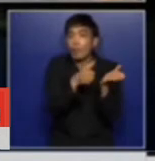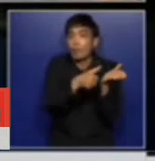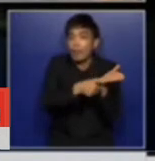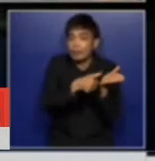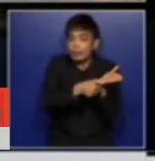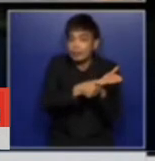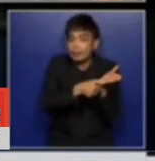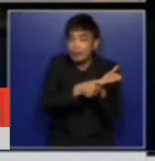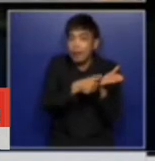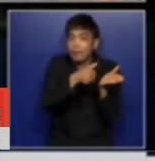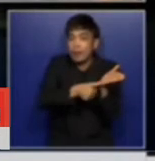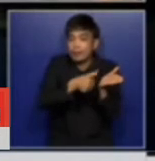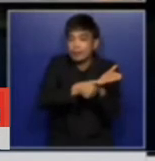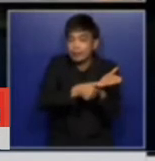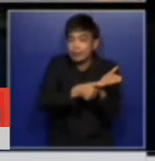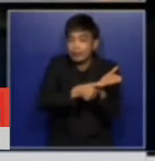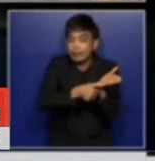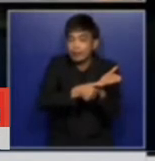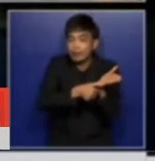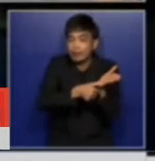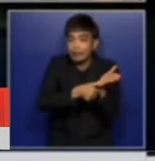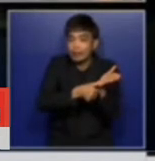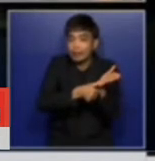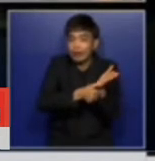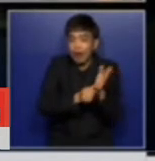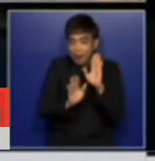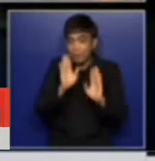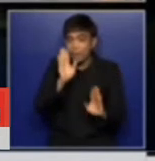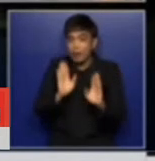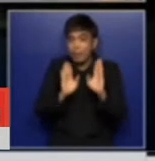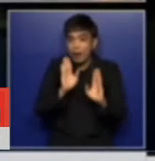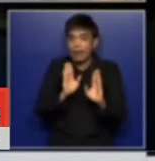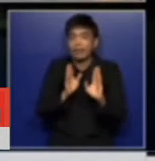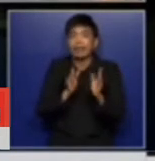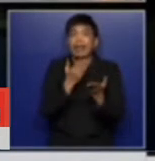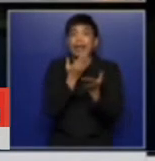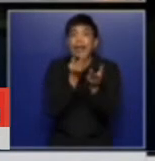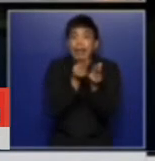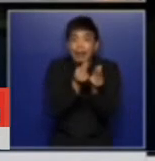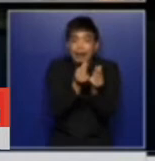านประมาณการเอาไว้นะครับต้องบอกว่าตัวเลขนี้เป็นตัวเลขประมาณการ